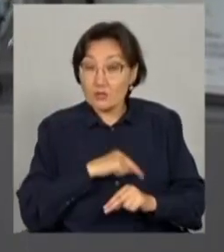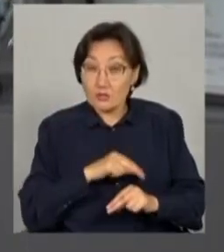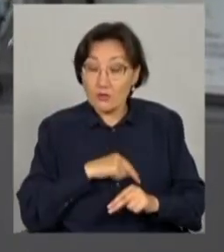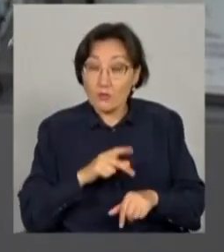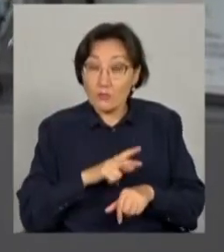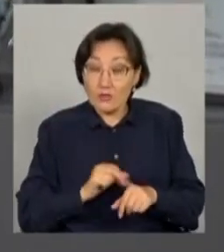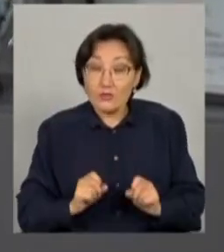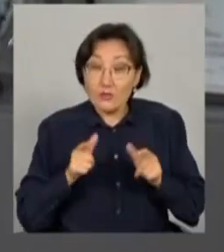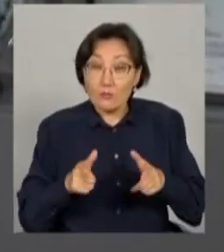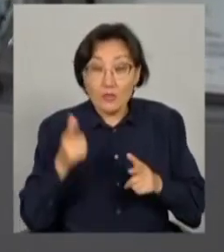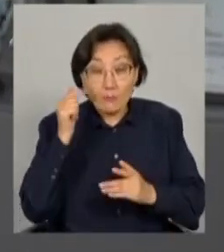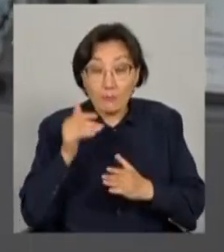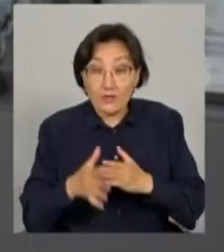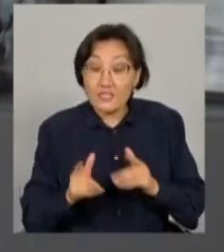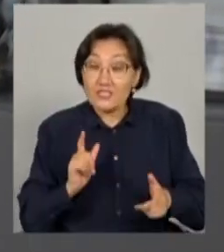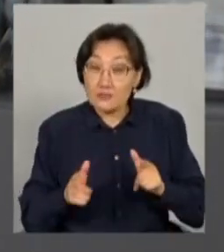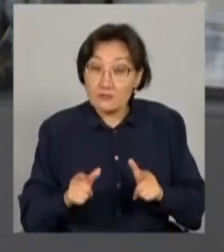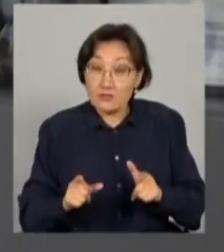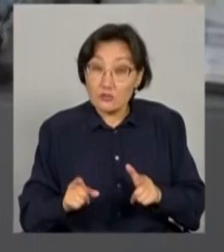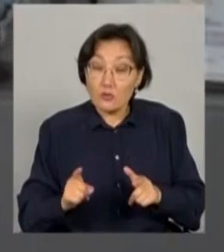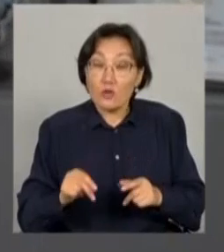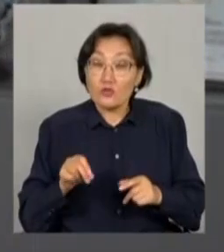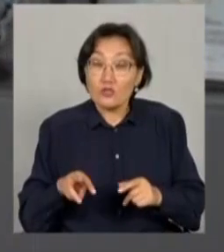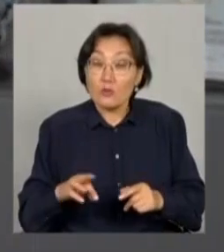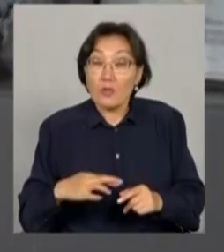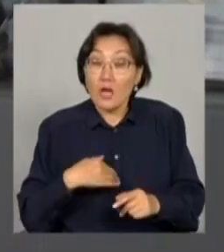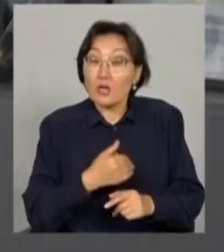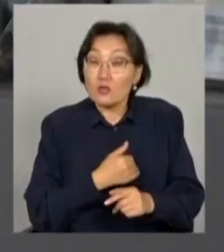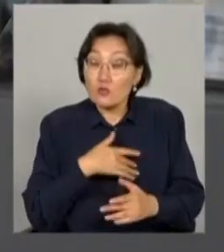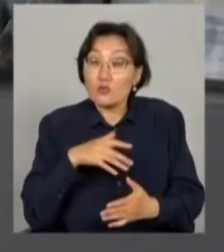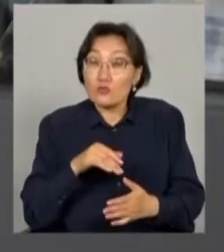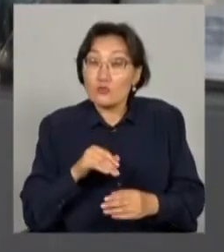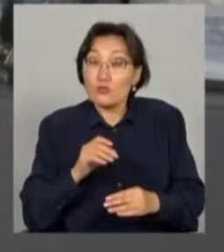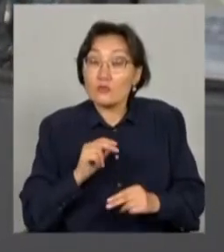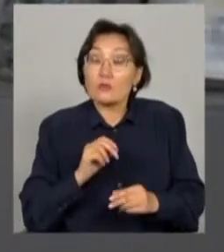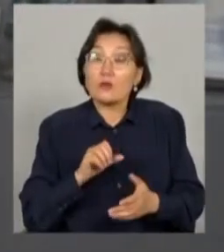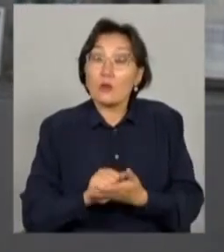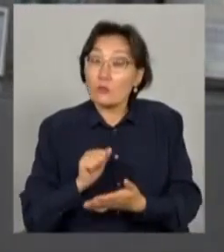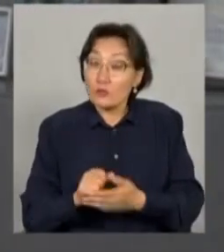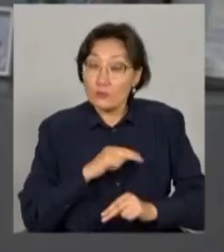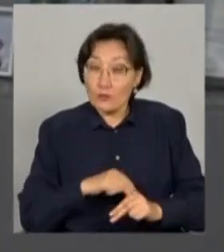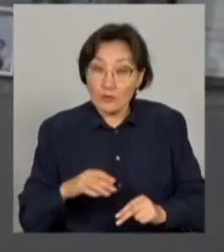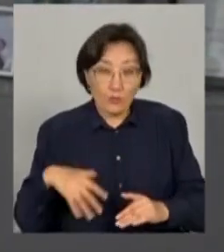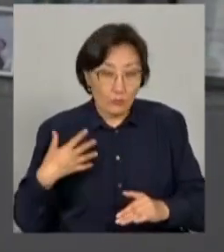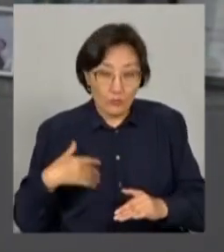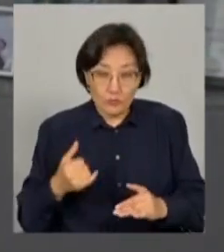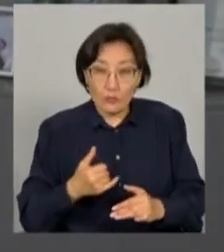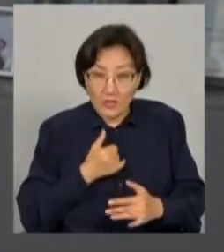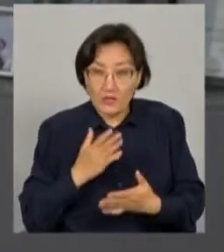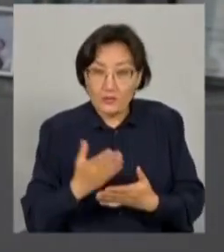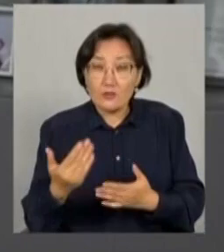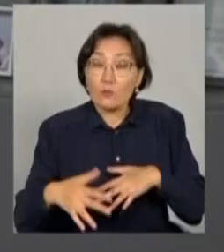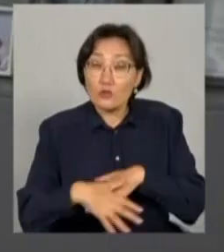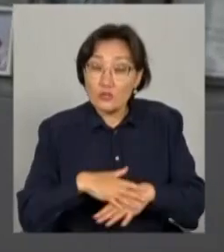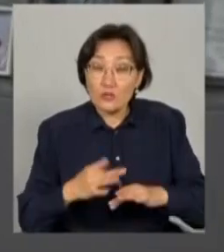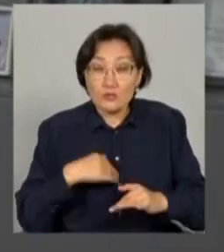полиции, уже поняла в действительности, чем я хочу заниматься, какую пользу нести. И вот я считаю,